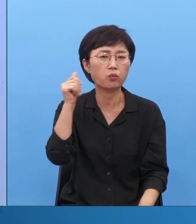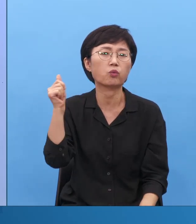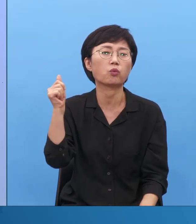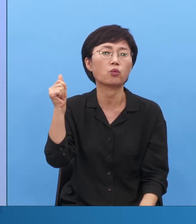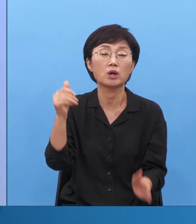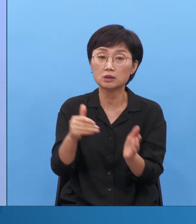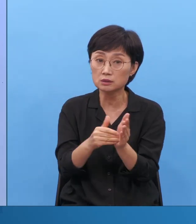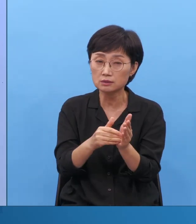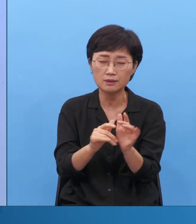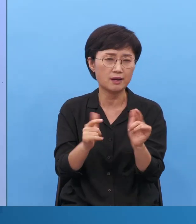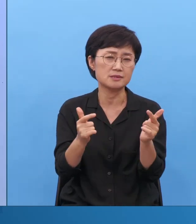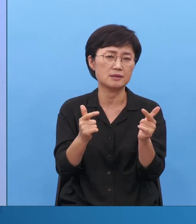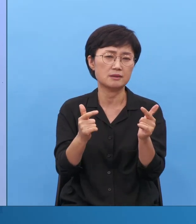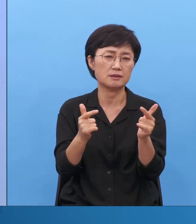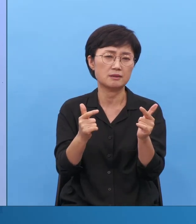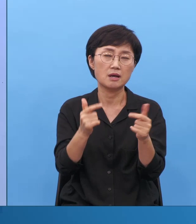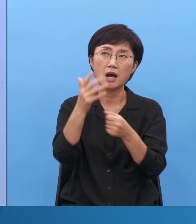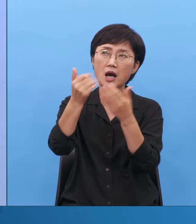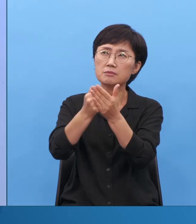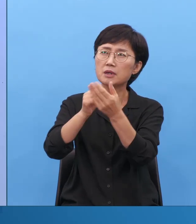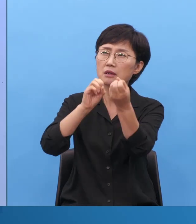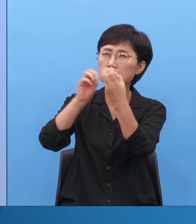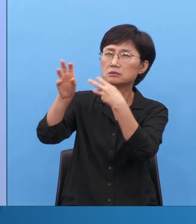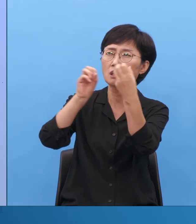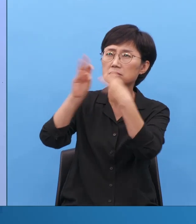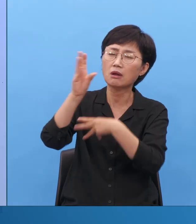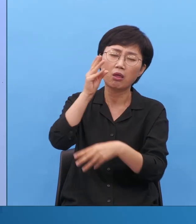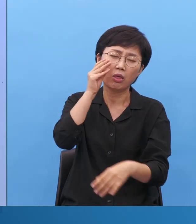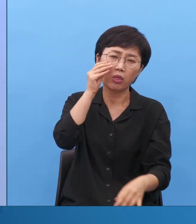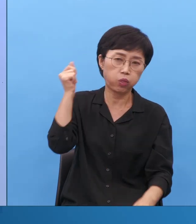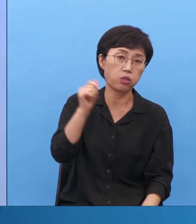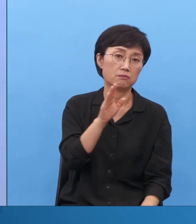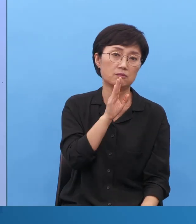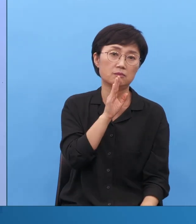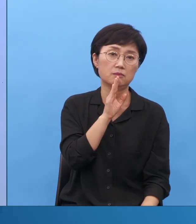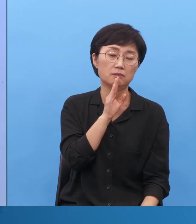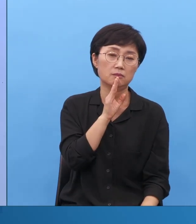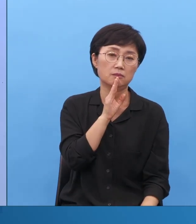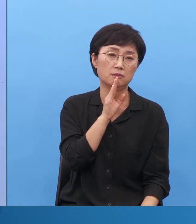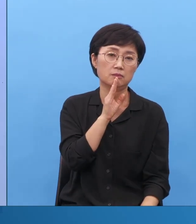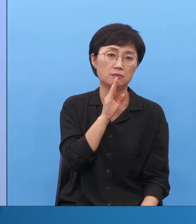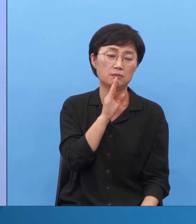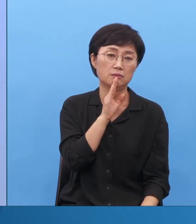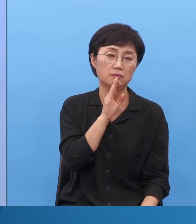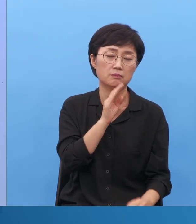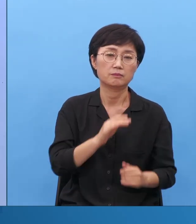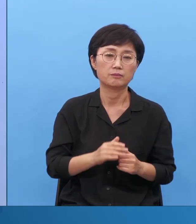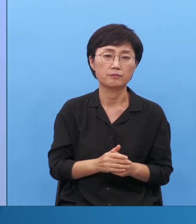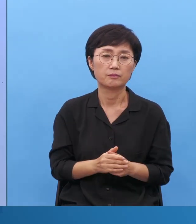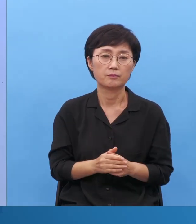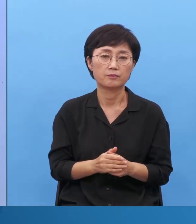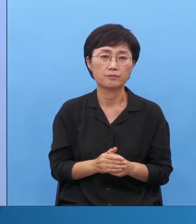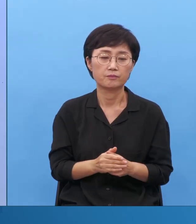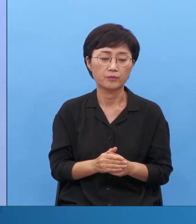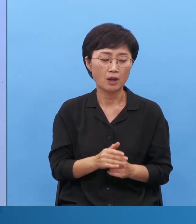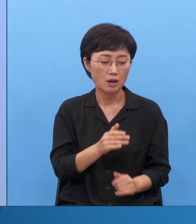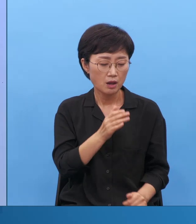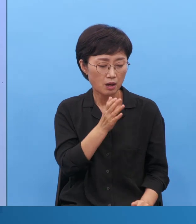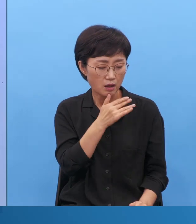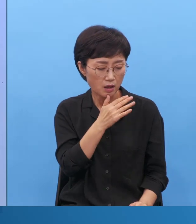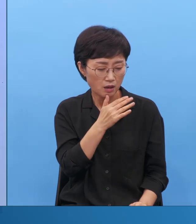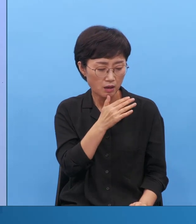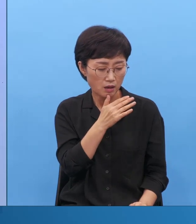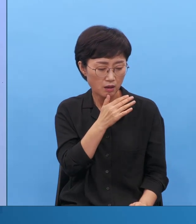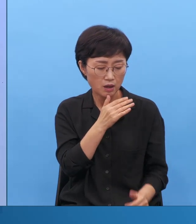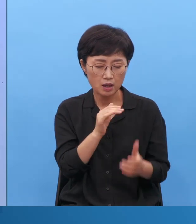게 evangelization. 아니고요. 계속 역사에 나. It's so amazing, and continuously on, we see answers take place. 그때부터 저는 기도가 뭔 걸 알았어요. And it was at